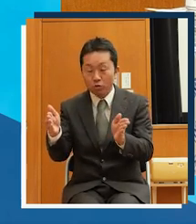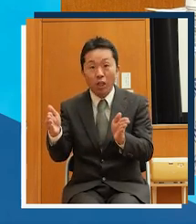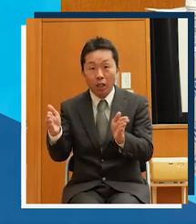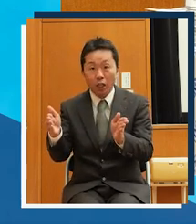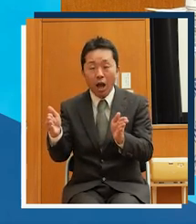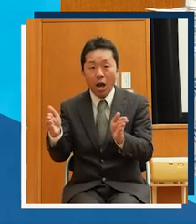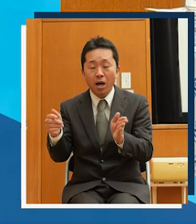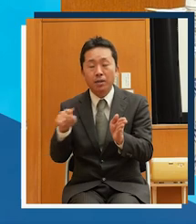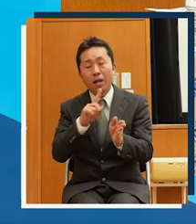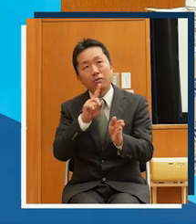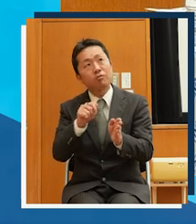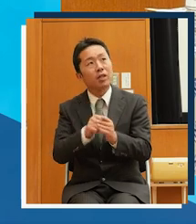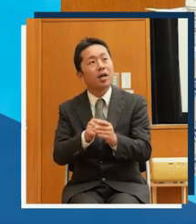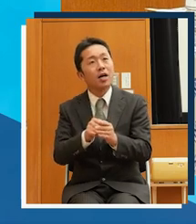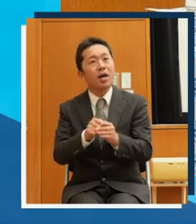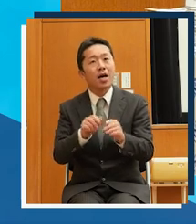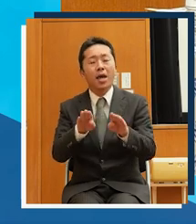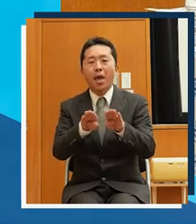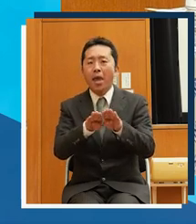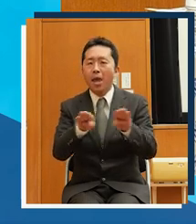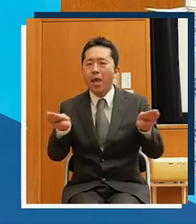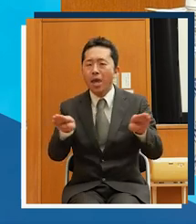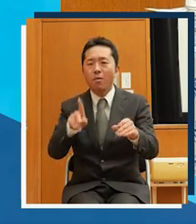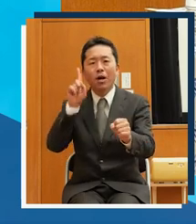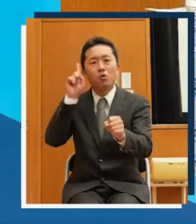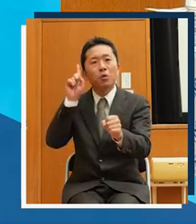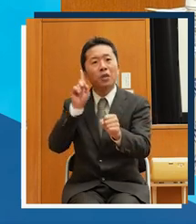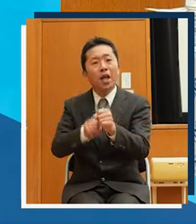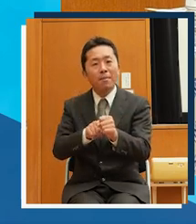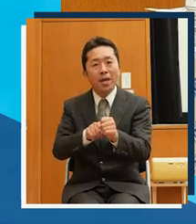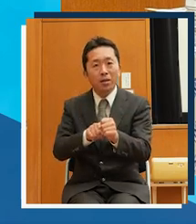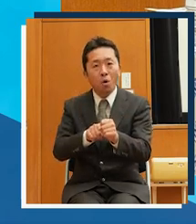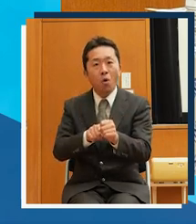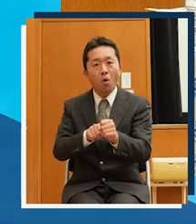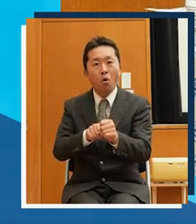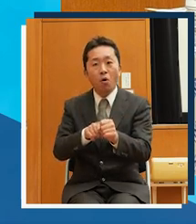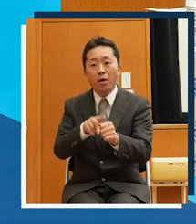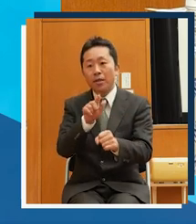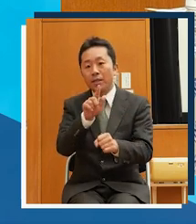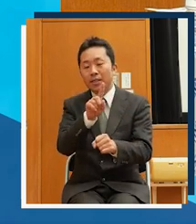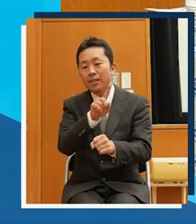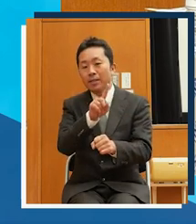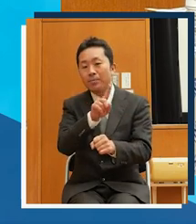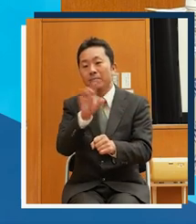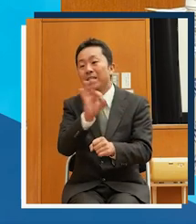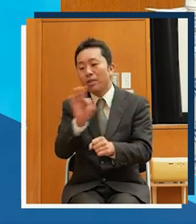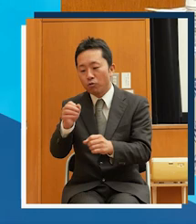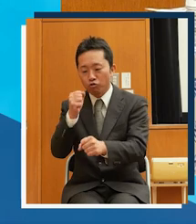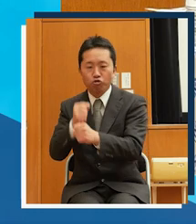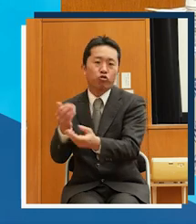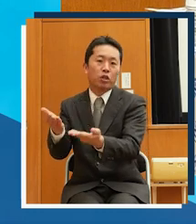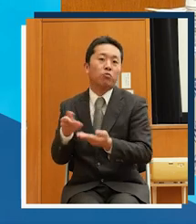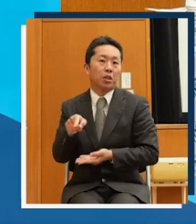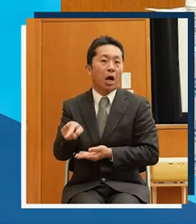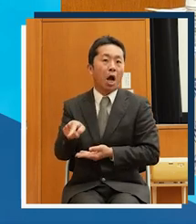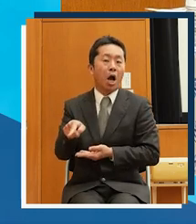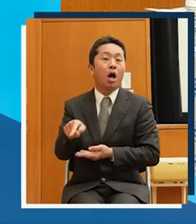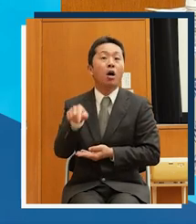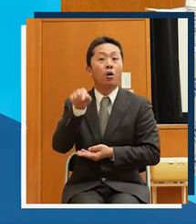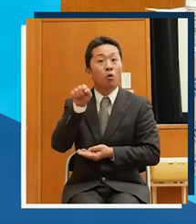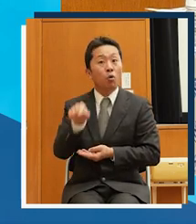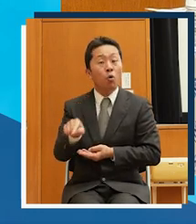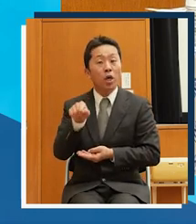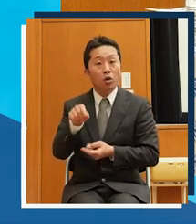たあの平和のためのその壁画を作ってくれたんですあの色をつけてところが